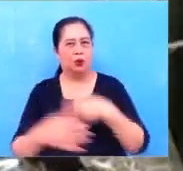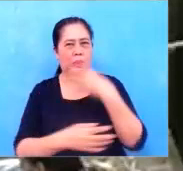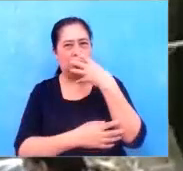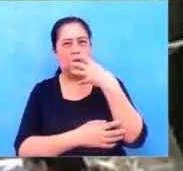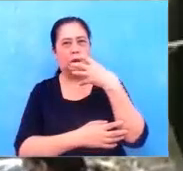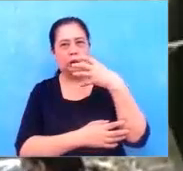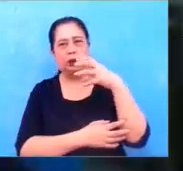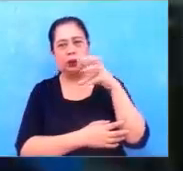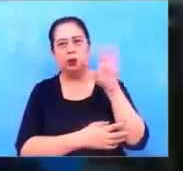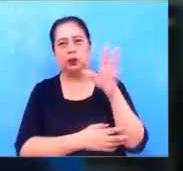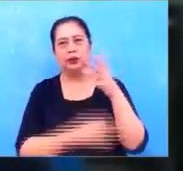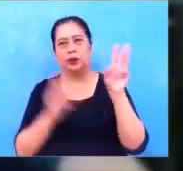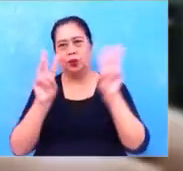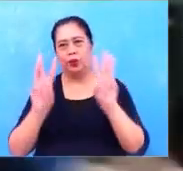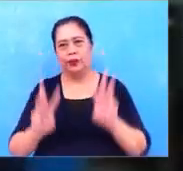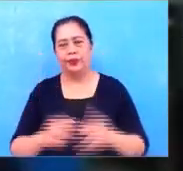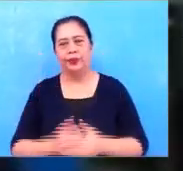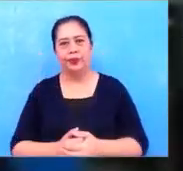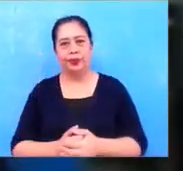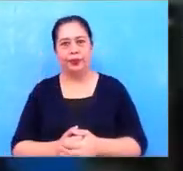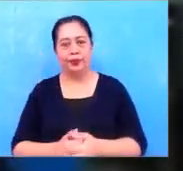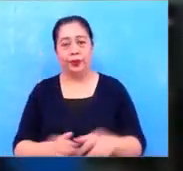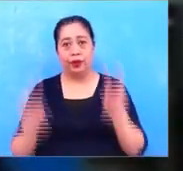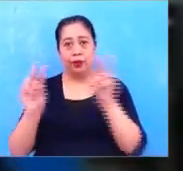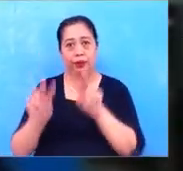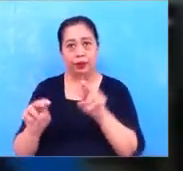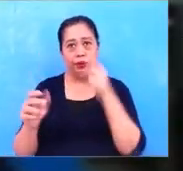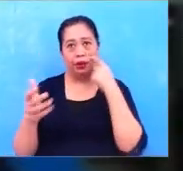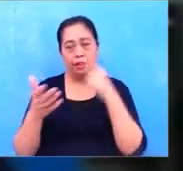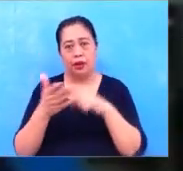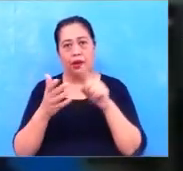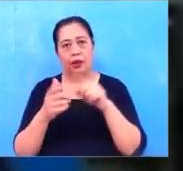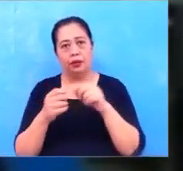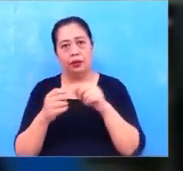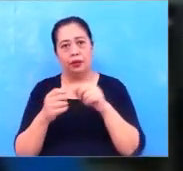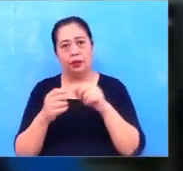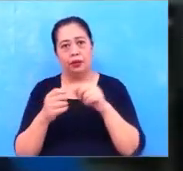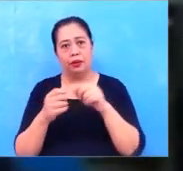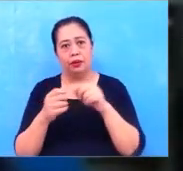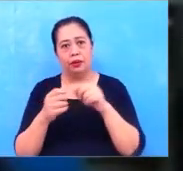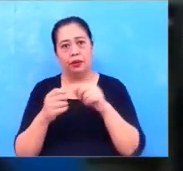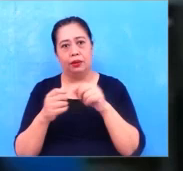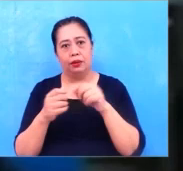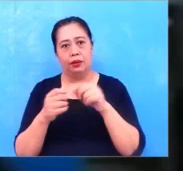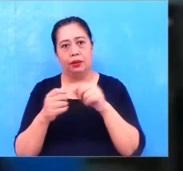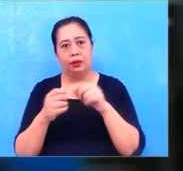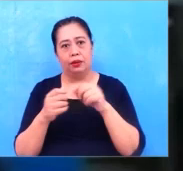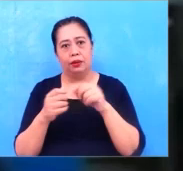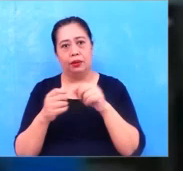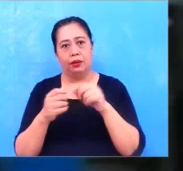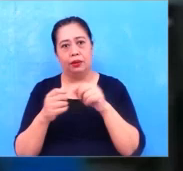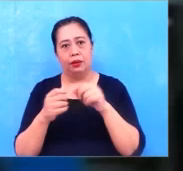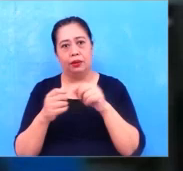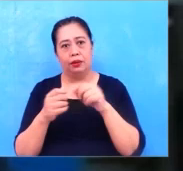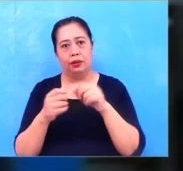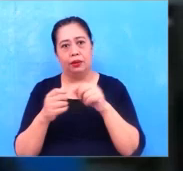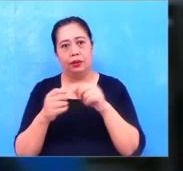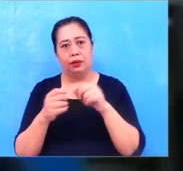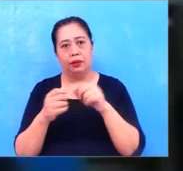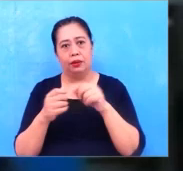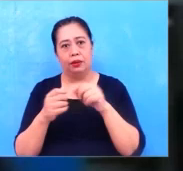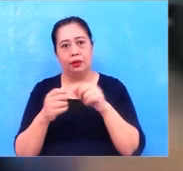panahon. Makikita natin na sa within sa mga couple of days, makikita natin sa alabaw sa